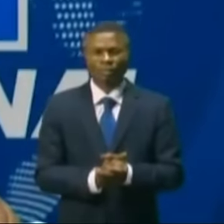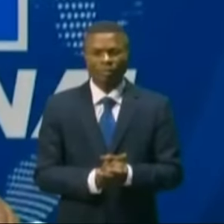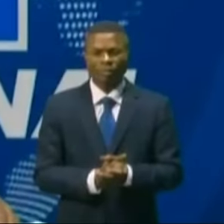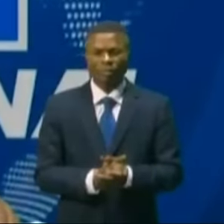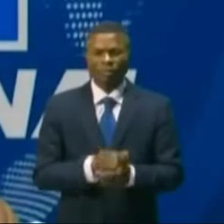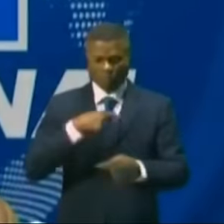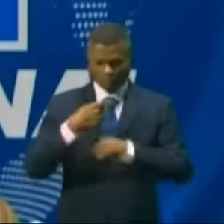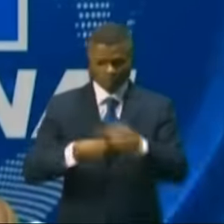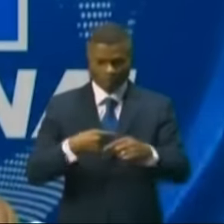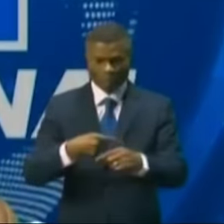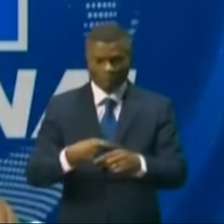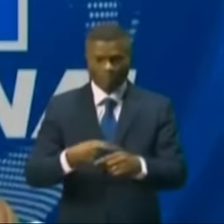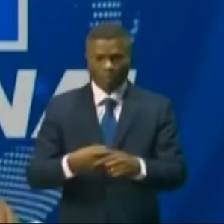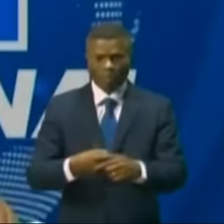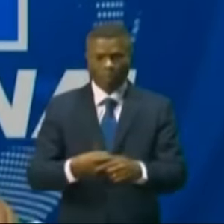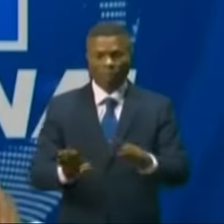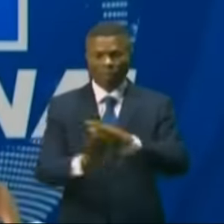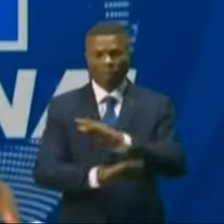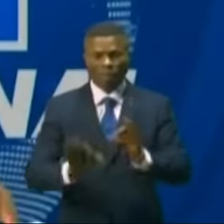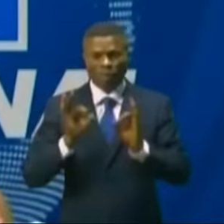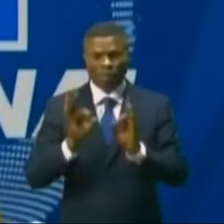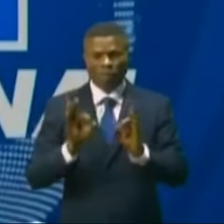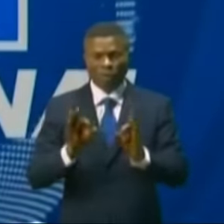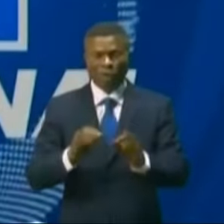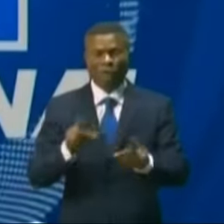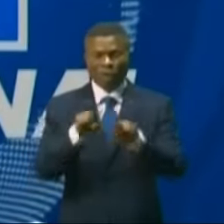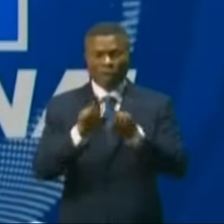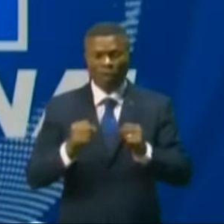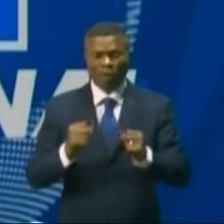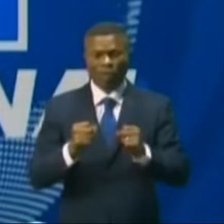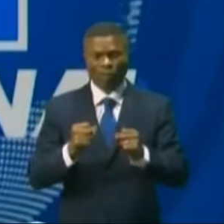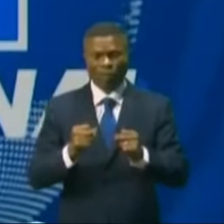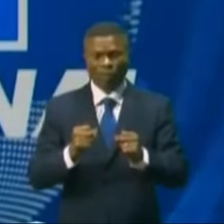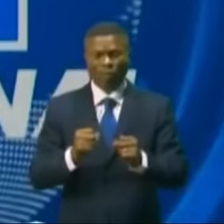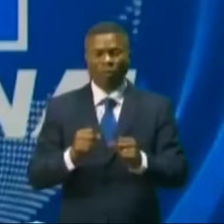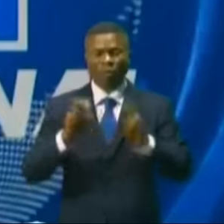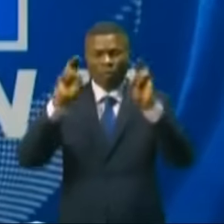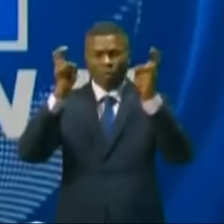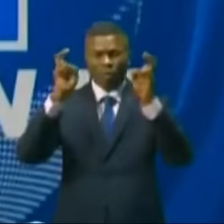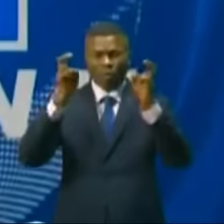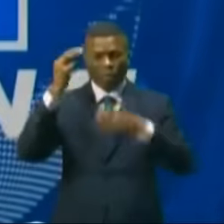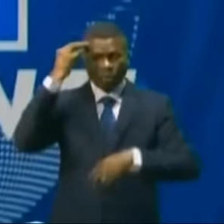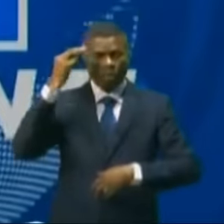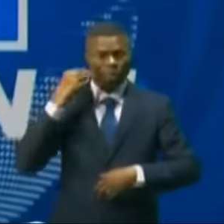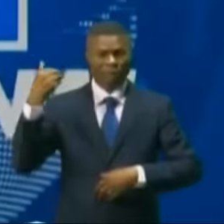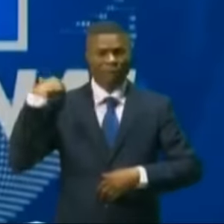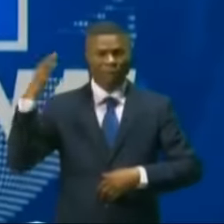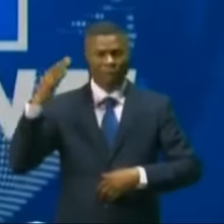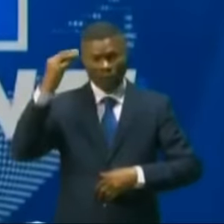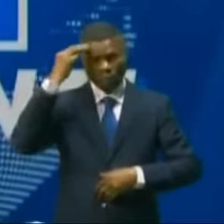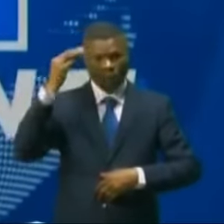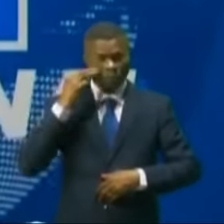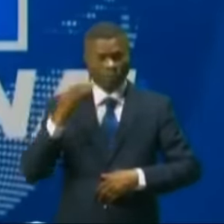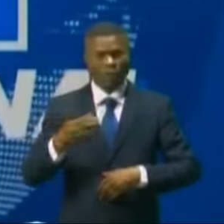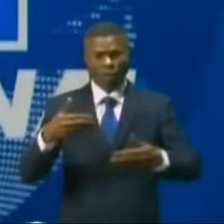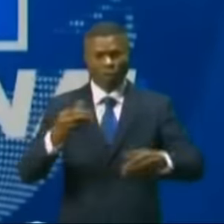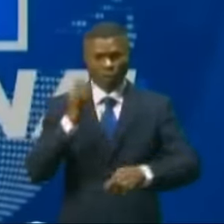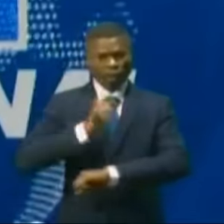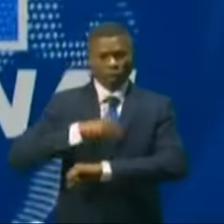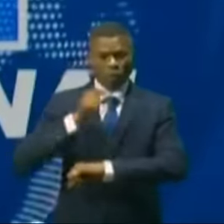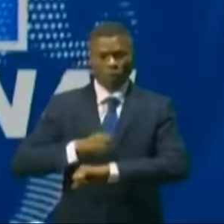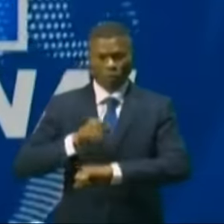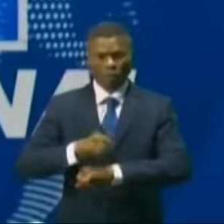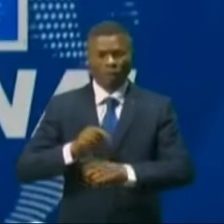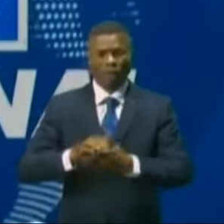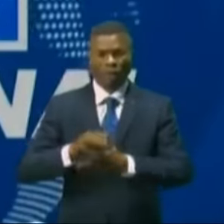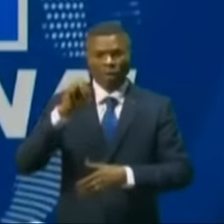Répartir sur des nouvelles bases beaucoup plus solides, c'est ce à quoi tient le ministre d'État, ministre de la Justice. Constant